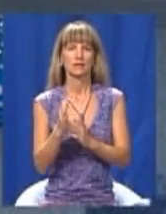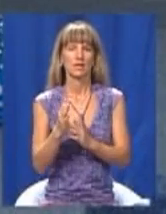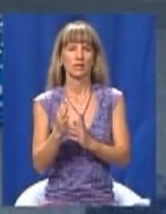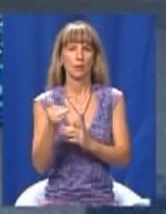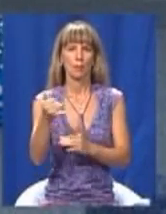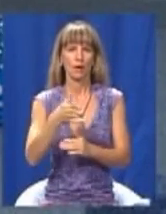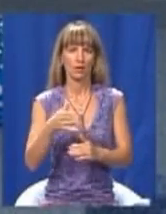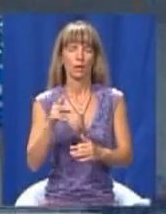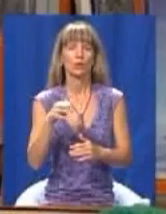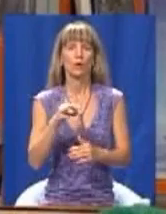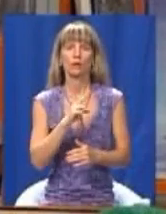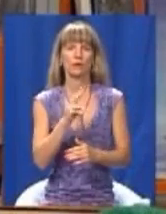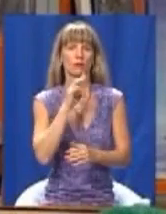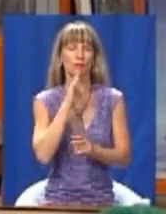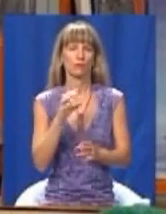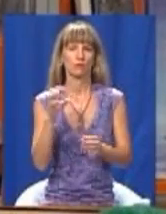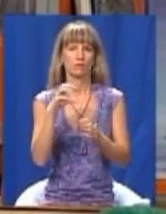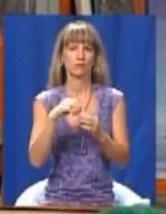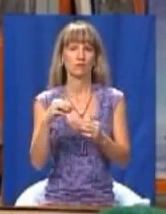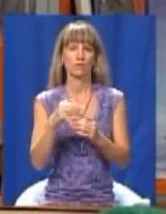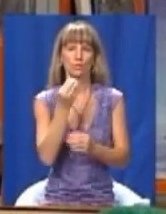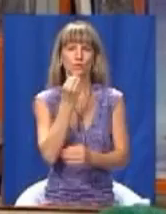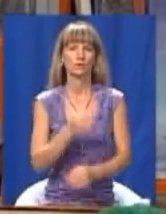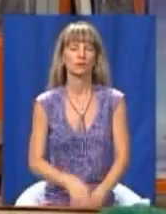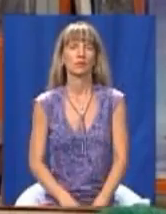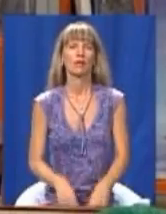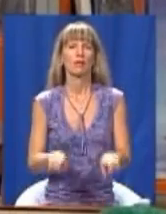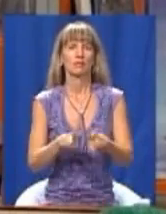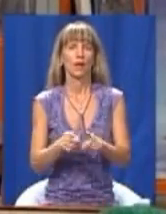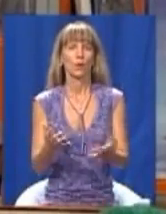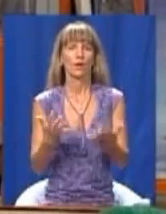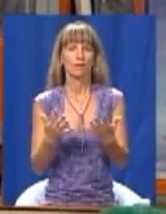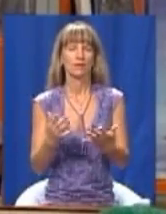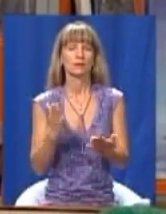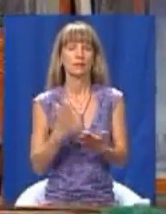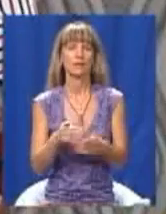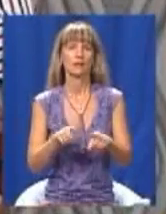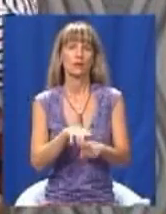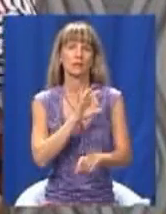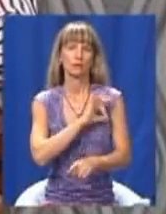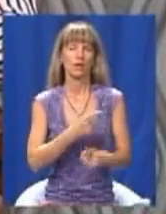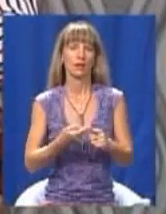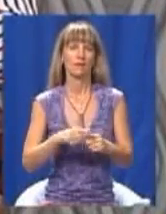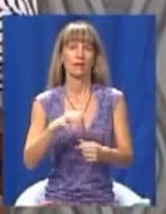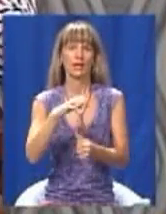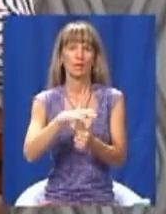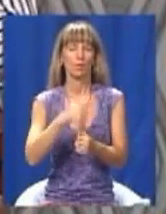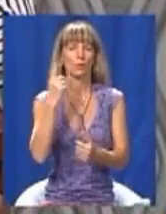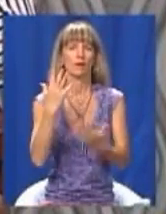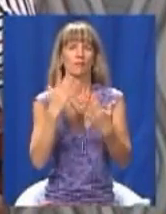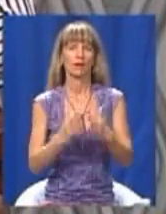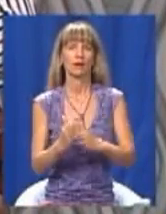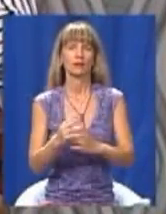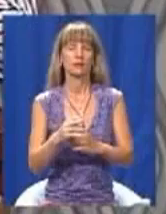рости. Не знаю, як це... Отак, ну, виявляється, дійсно, є таке застосування цього гриба, тому що, уяви собі, росте